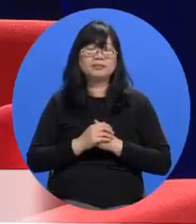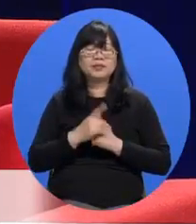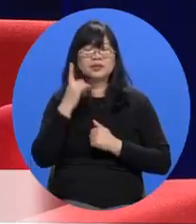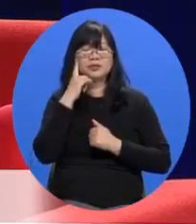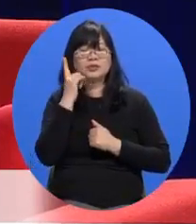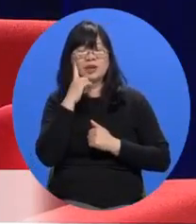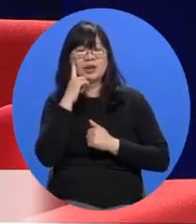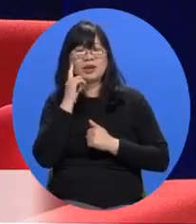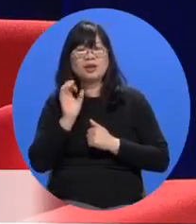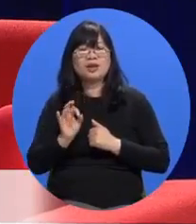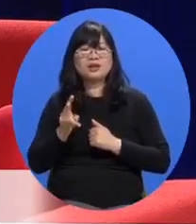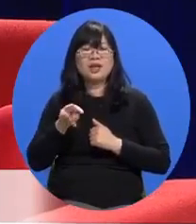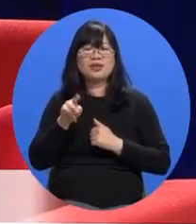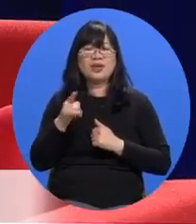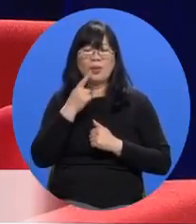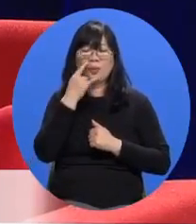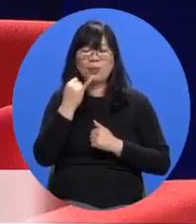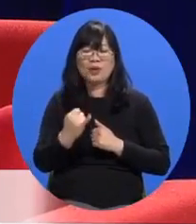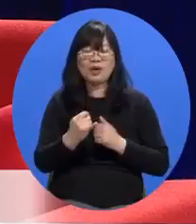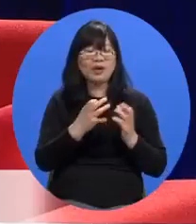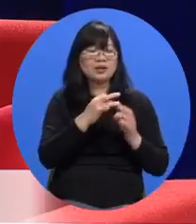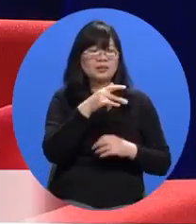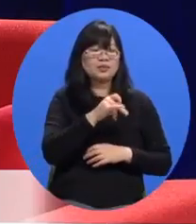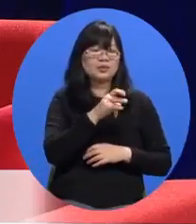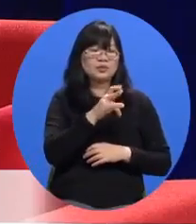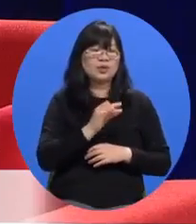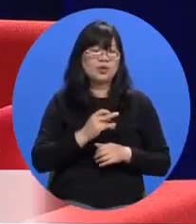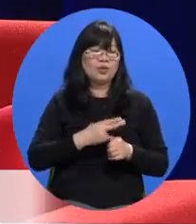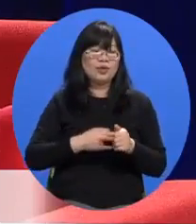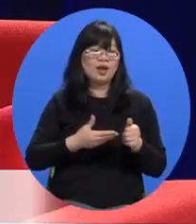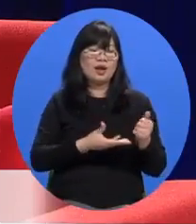예서 엄마가 김주영 선생님을 드릴 수밖에